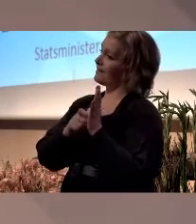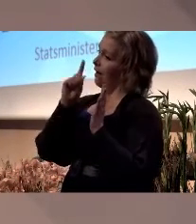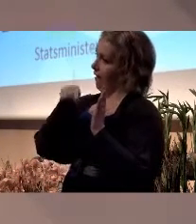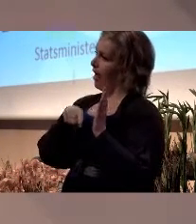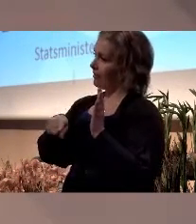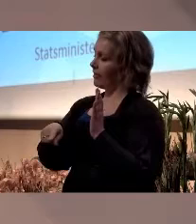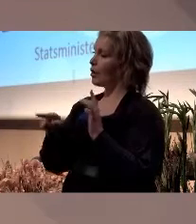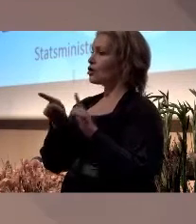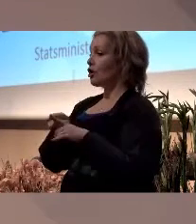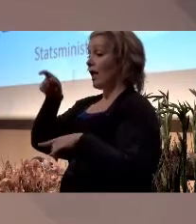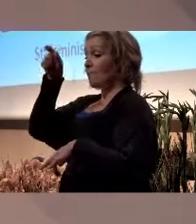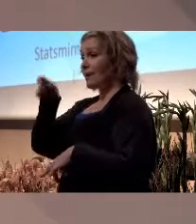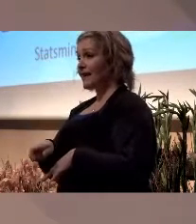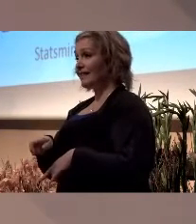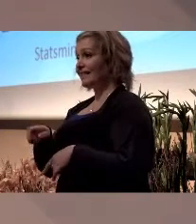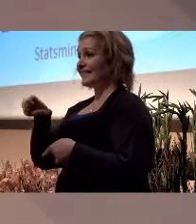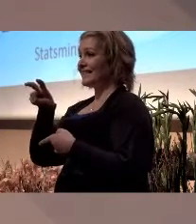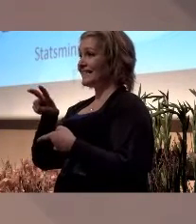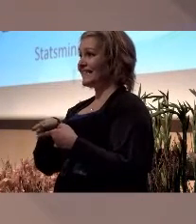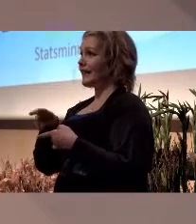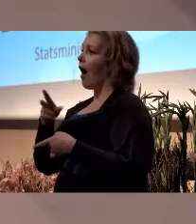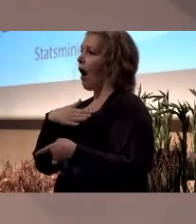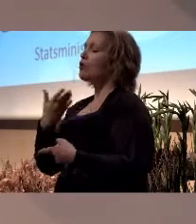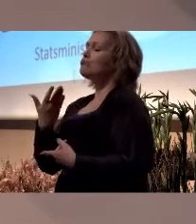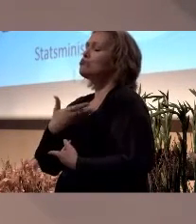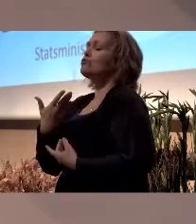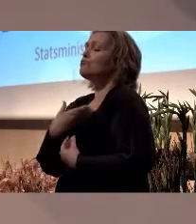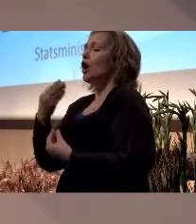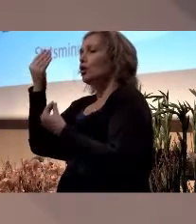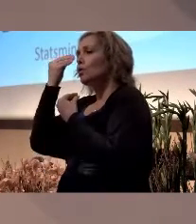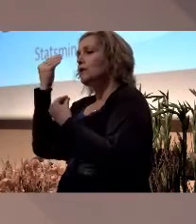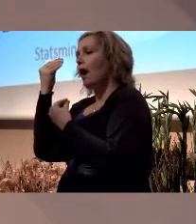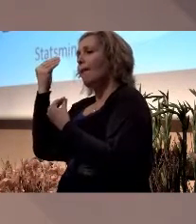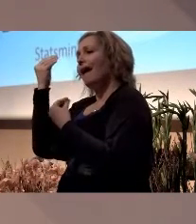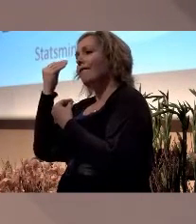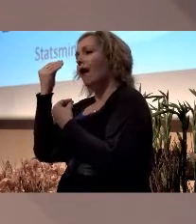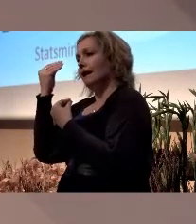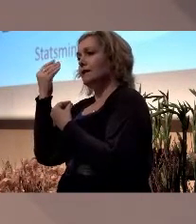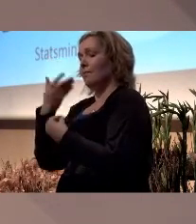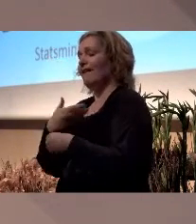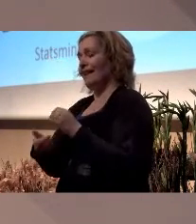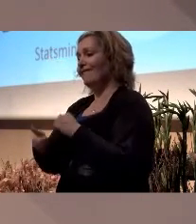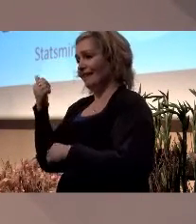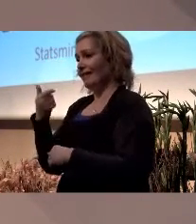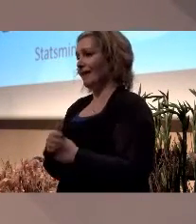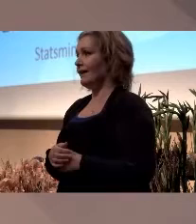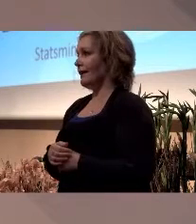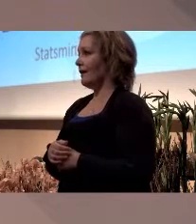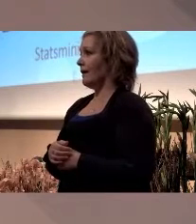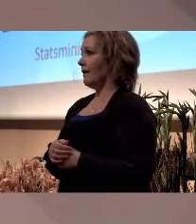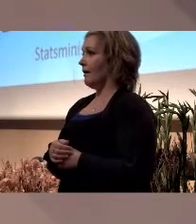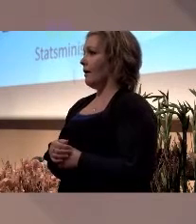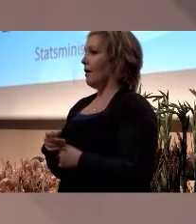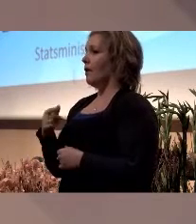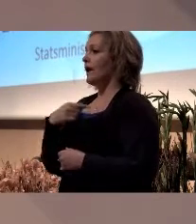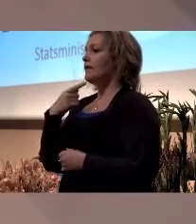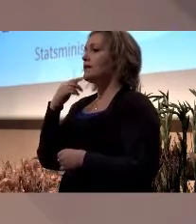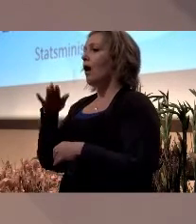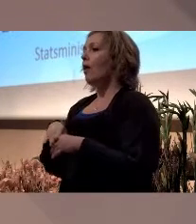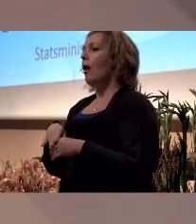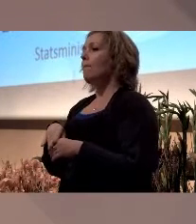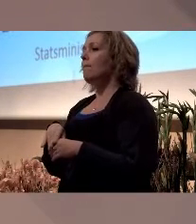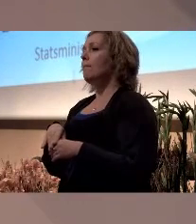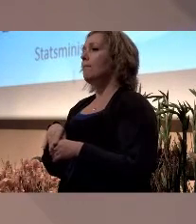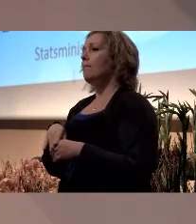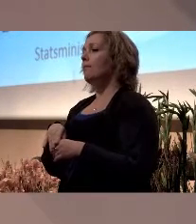Det er altså sånn at pasienter sitter på betydningsfull kunnskap og erfaring som det er verdt å lytte til. Og det bringer meg over til det